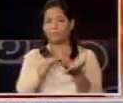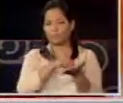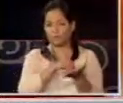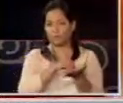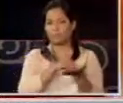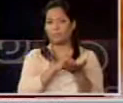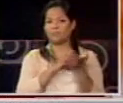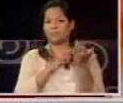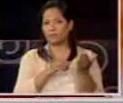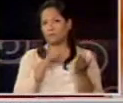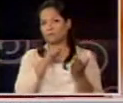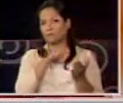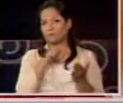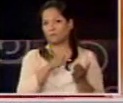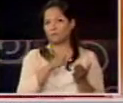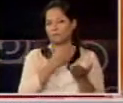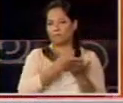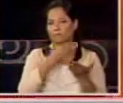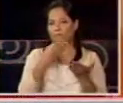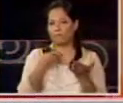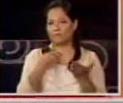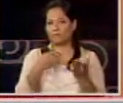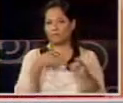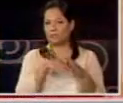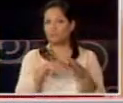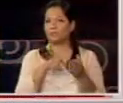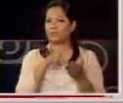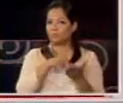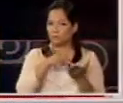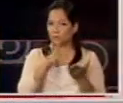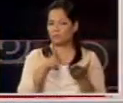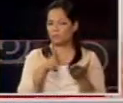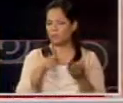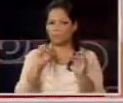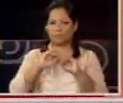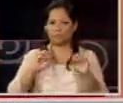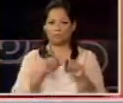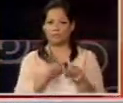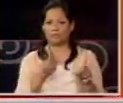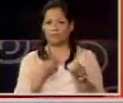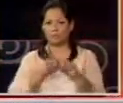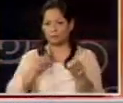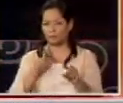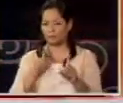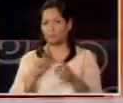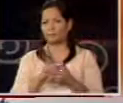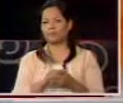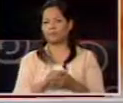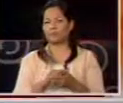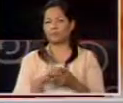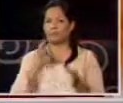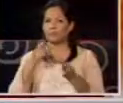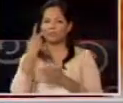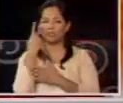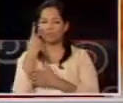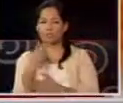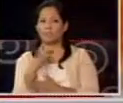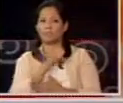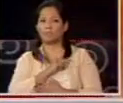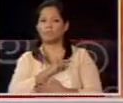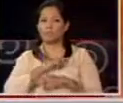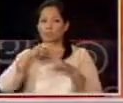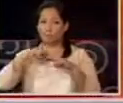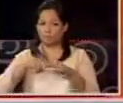mismong bumibili po noon para mabayaran. So wala pong kakaiba ron. At tingnan nyo po, ang sheriff dito ay